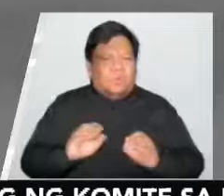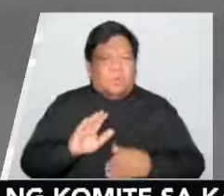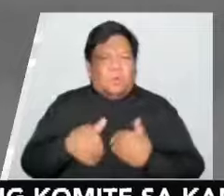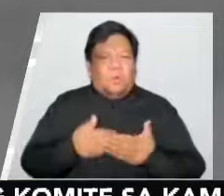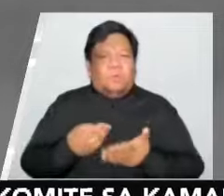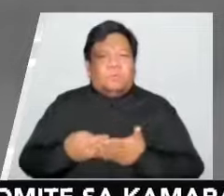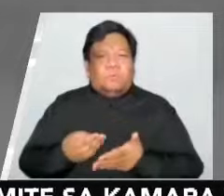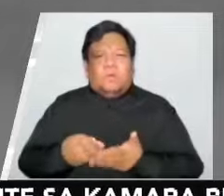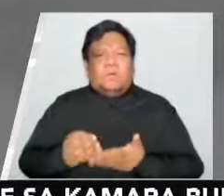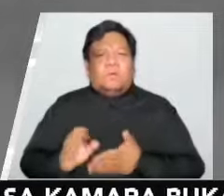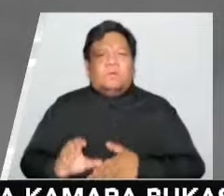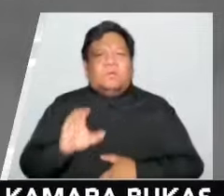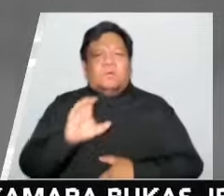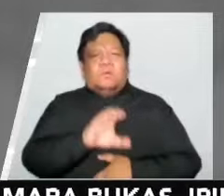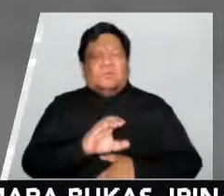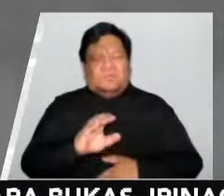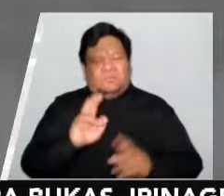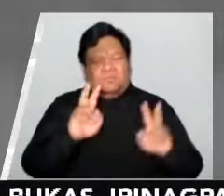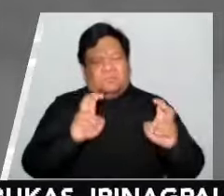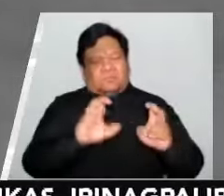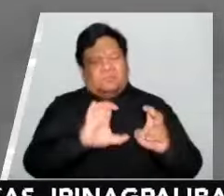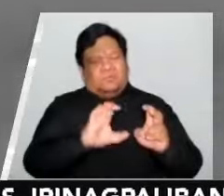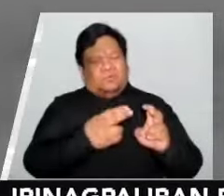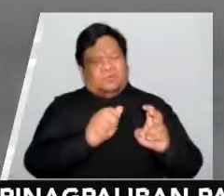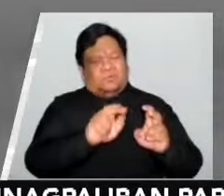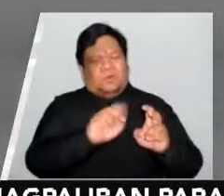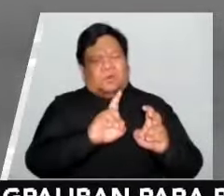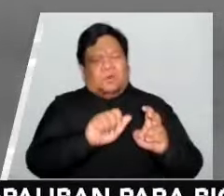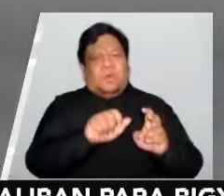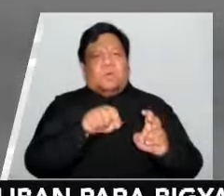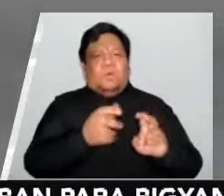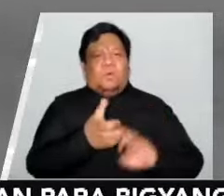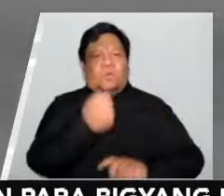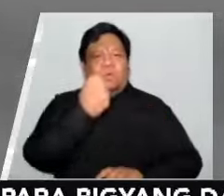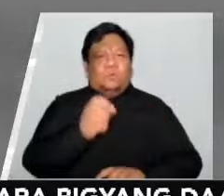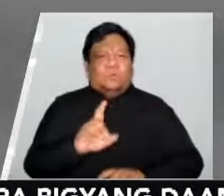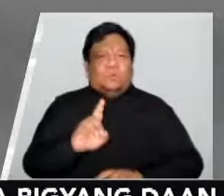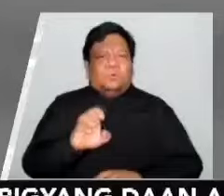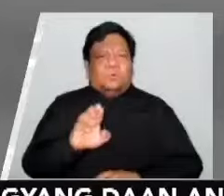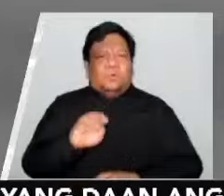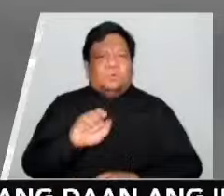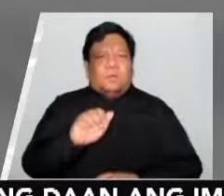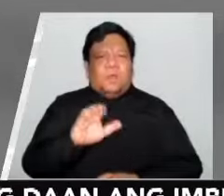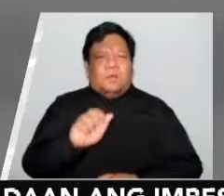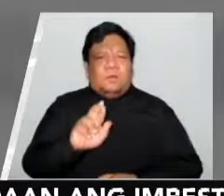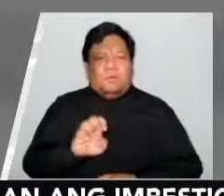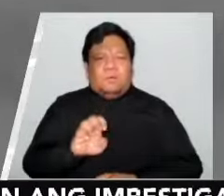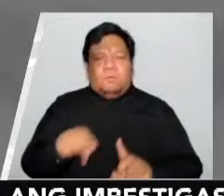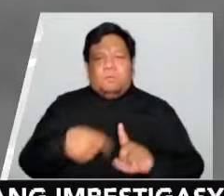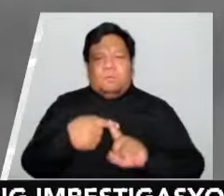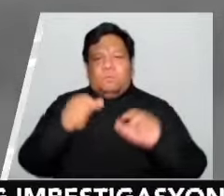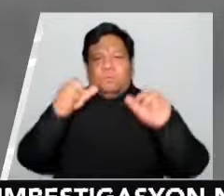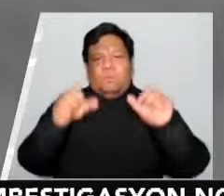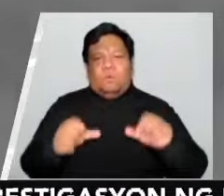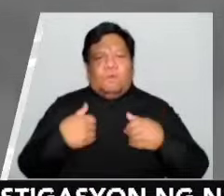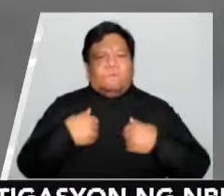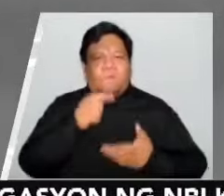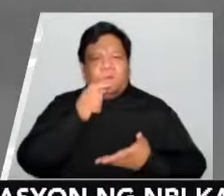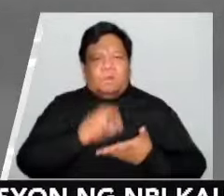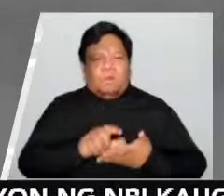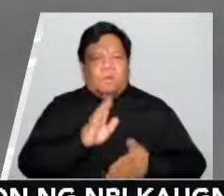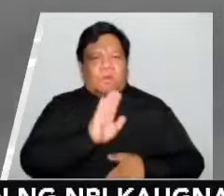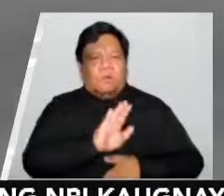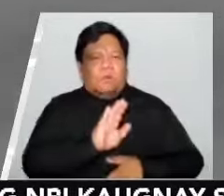Chanda na may-ari umano ng dermacare kasama Ring ipinost ni cheeto ang liham na mula raw kay Chanda at yenza para kay